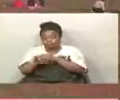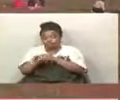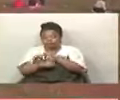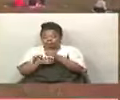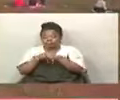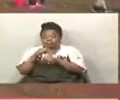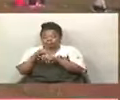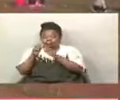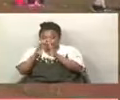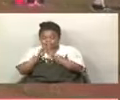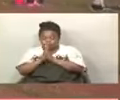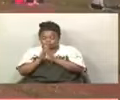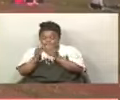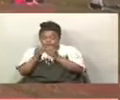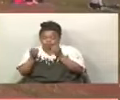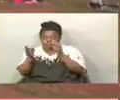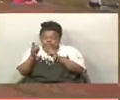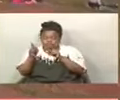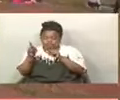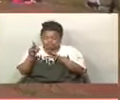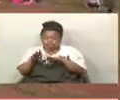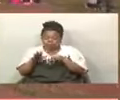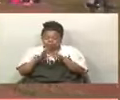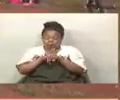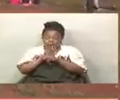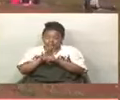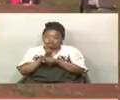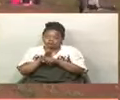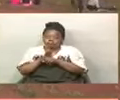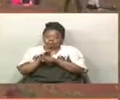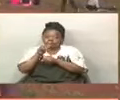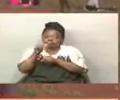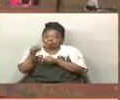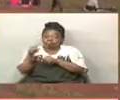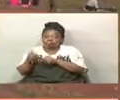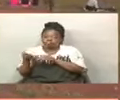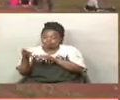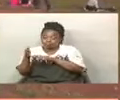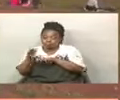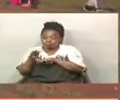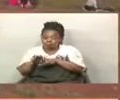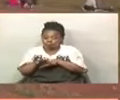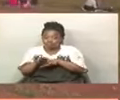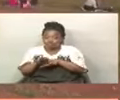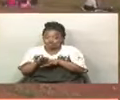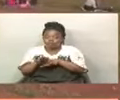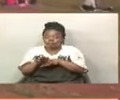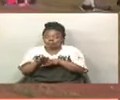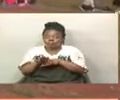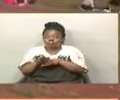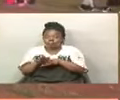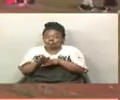kusaba. Abantu bangi bafudde coronavirus, abala bafudde